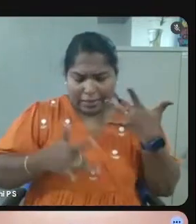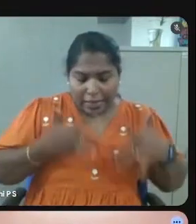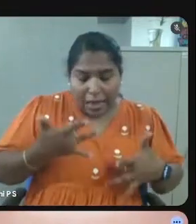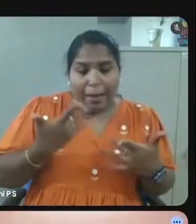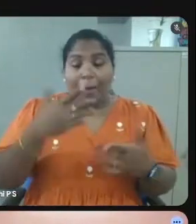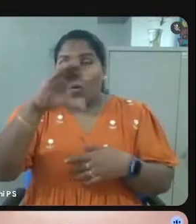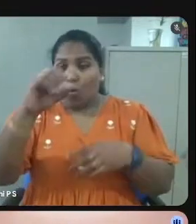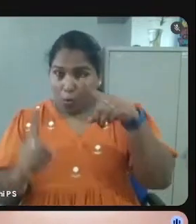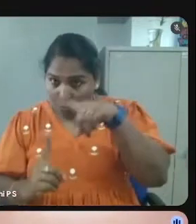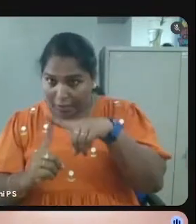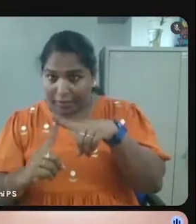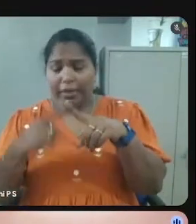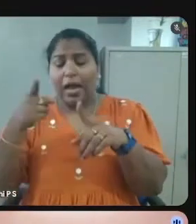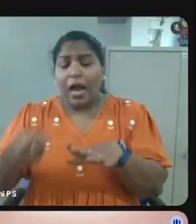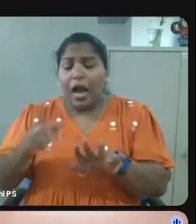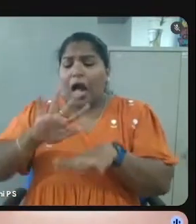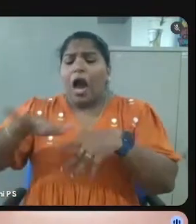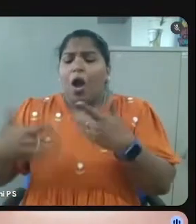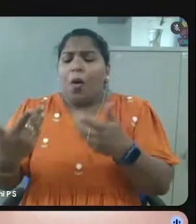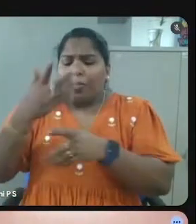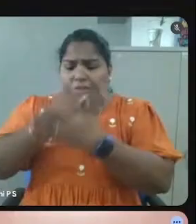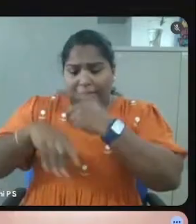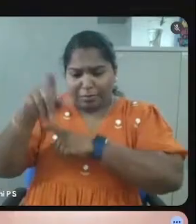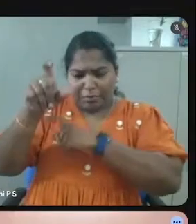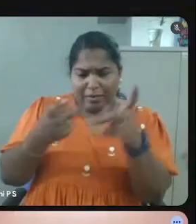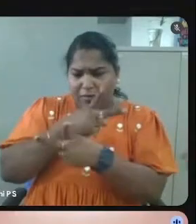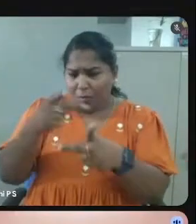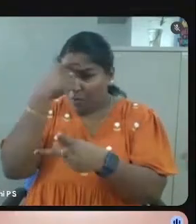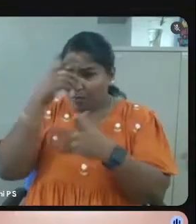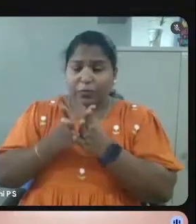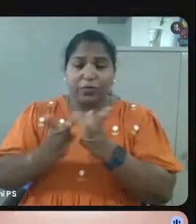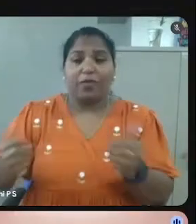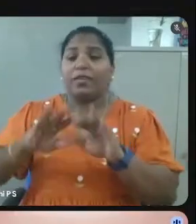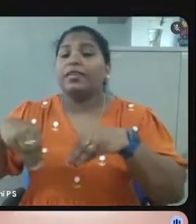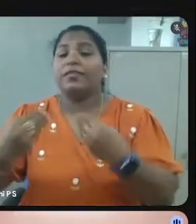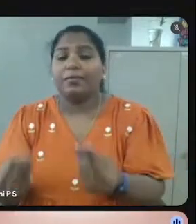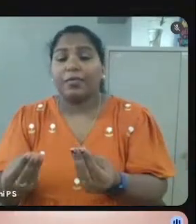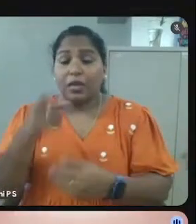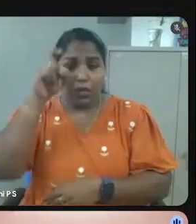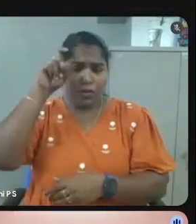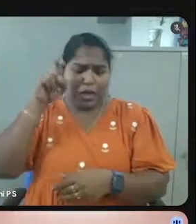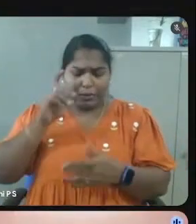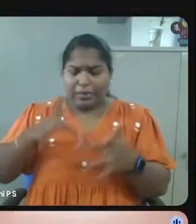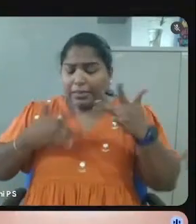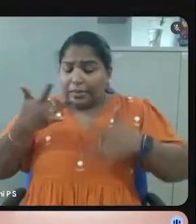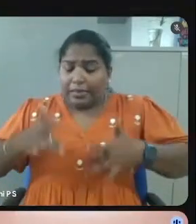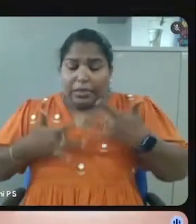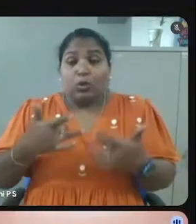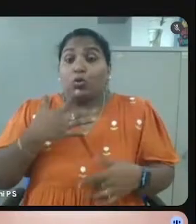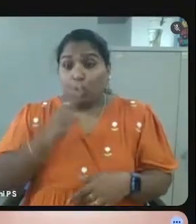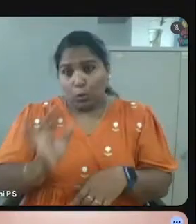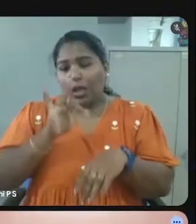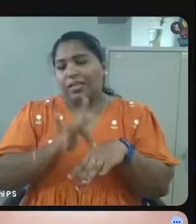തെറപ്പി സ്ട്രാറ്റജീസ് ഫോർ പേഴ്സൺസ് വിത്ത് ഡിസബിലിറ്റി. സെക്ഷുവാലിറ്റി ടോപ്പിക് എന്ന് പറയുന്നത് വളരെ സെൻസിറ്റീവ്